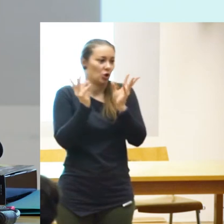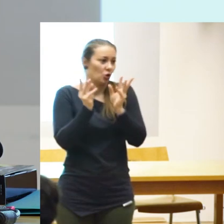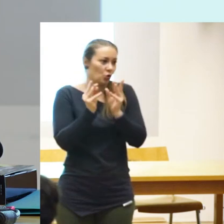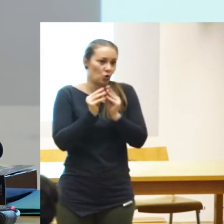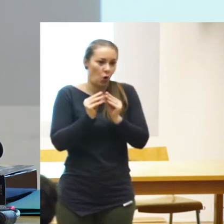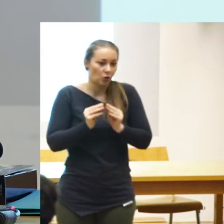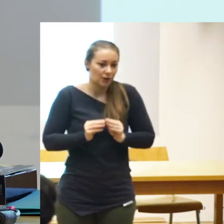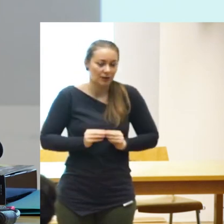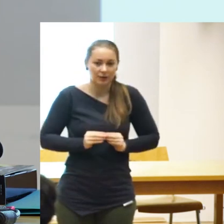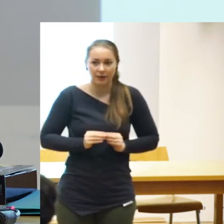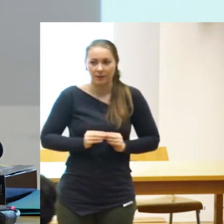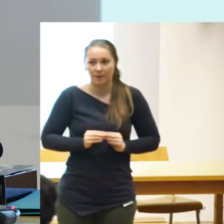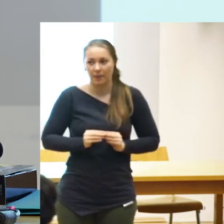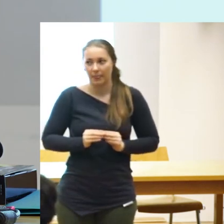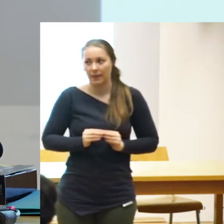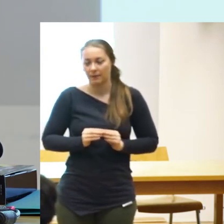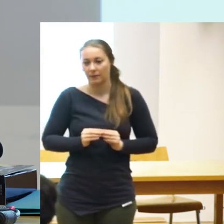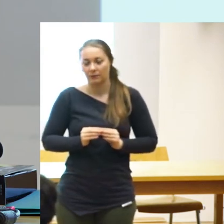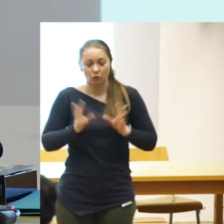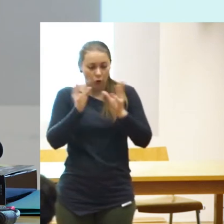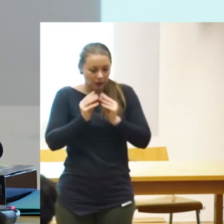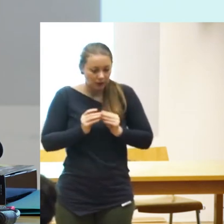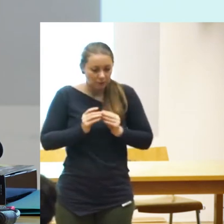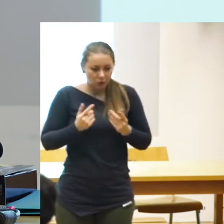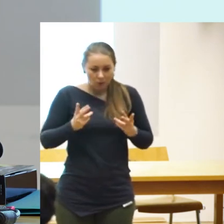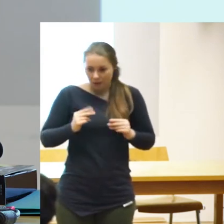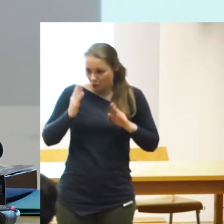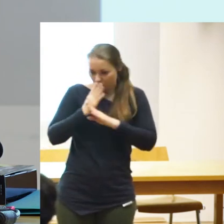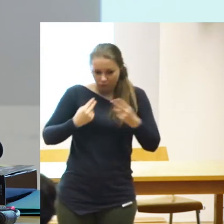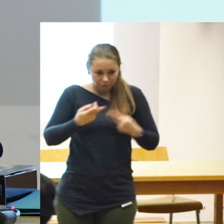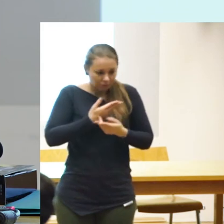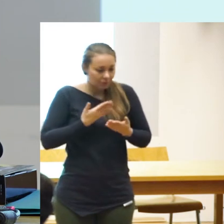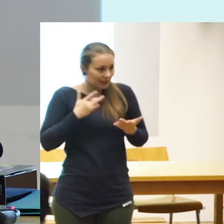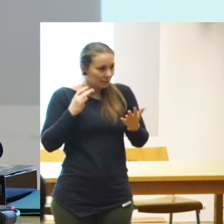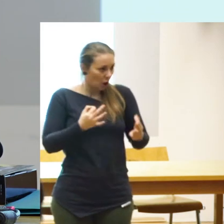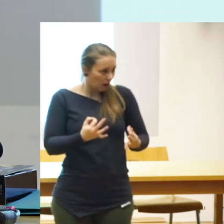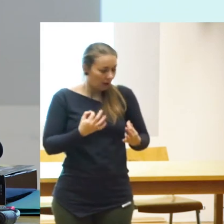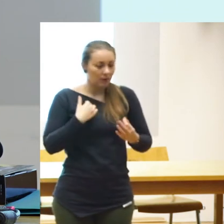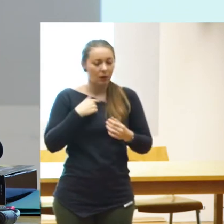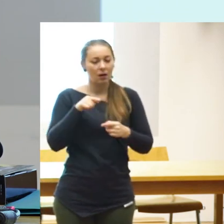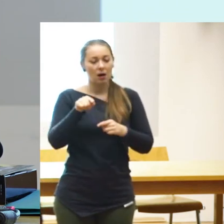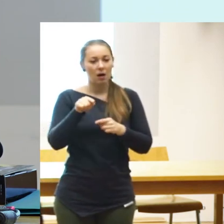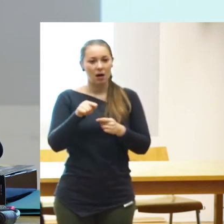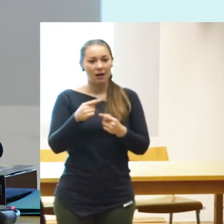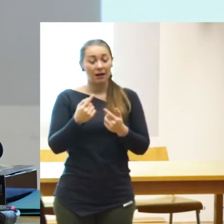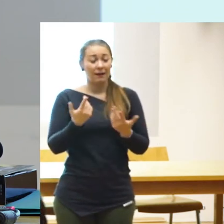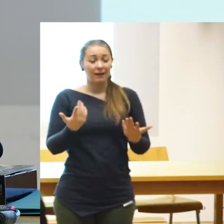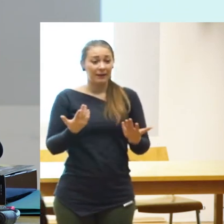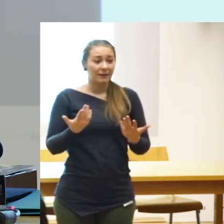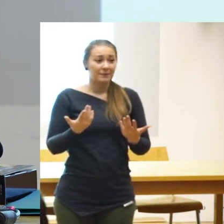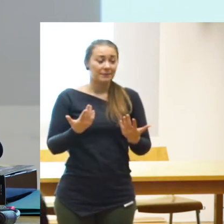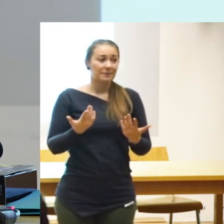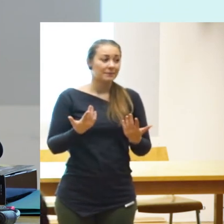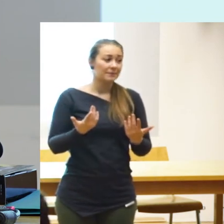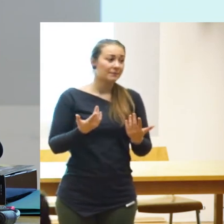tomu konceptu feministické instituce, když si stanovujeme nějaké cíle, ale i s vědomím toho,